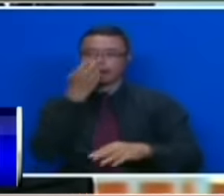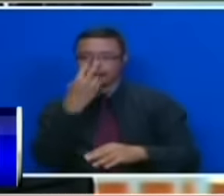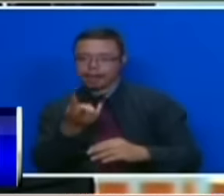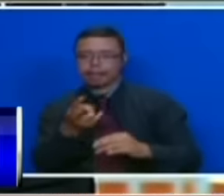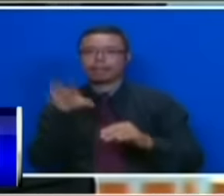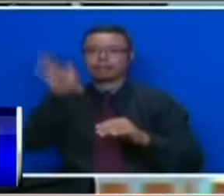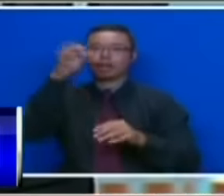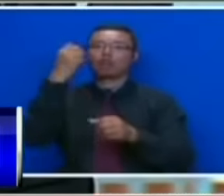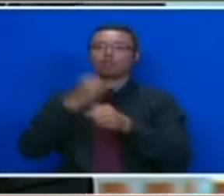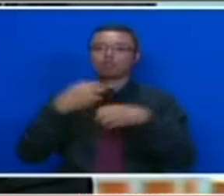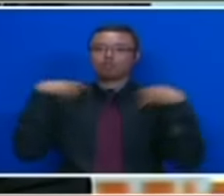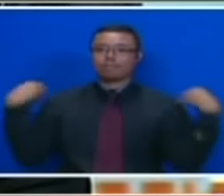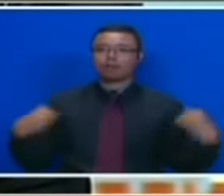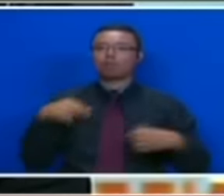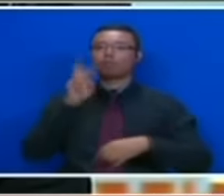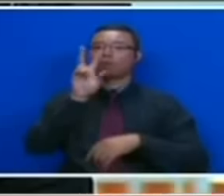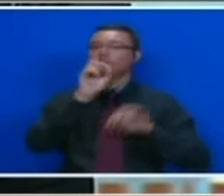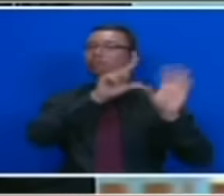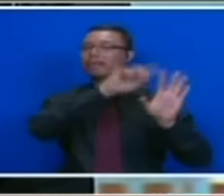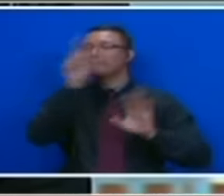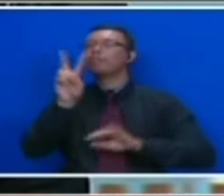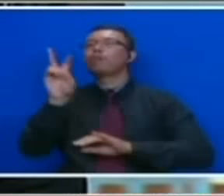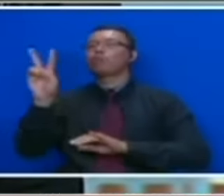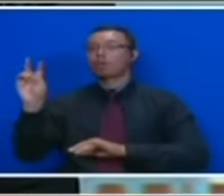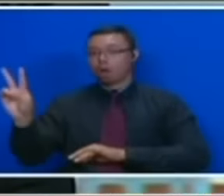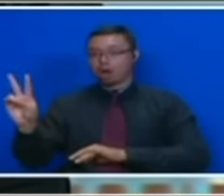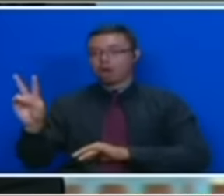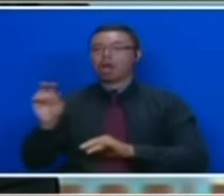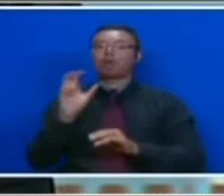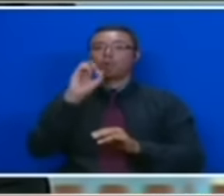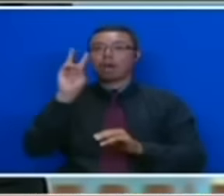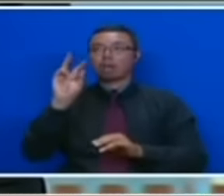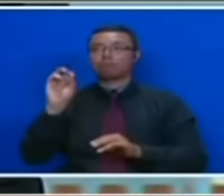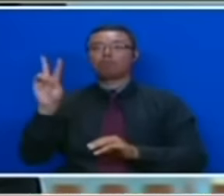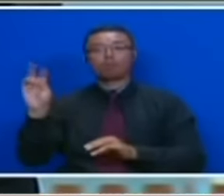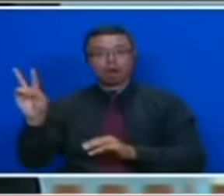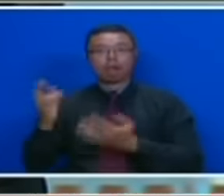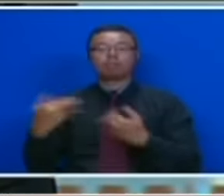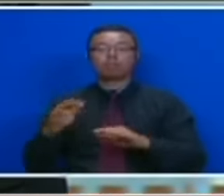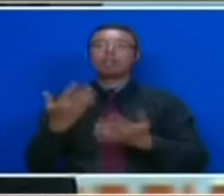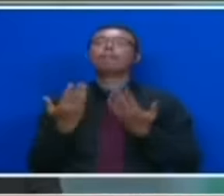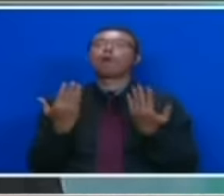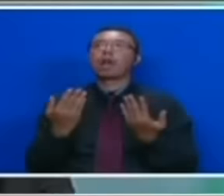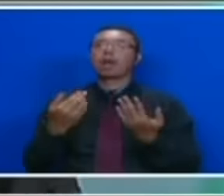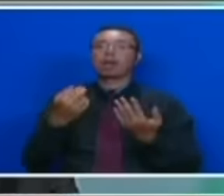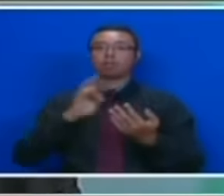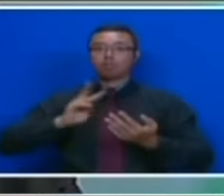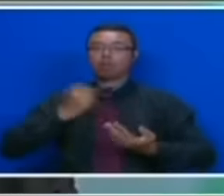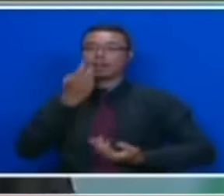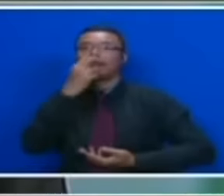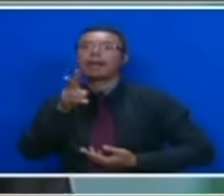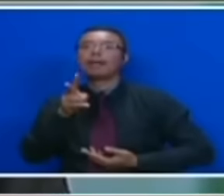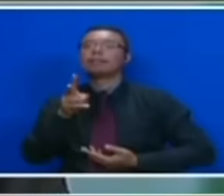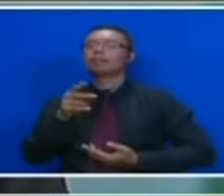Jakarta periode 2017-2022. Semoga apa yang saudara-saudara saksikan bisa semakin